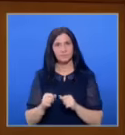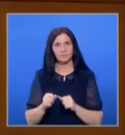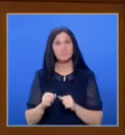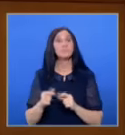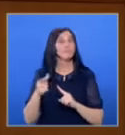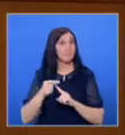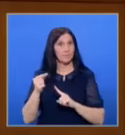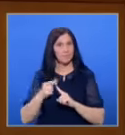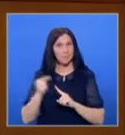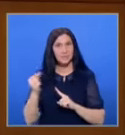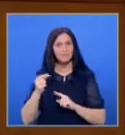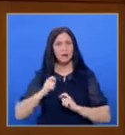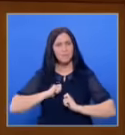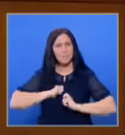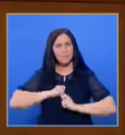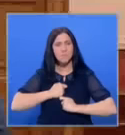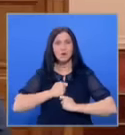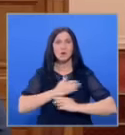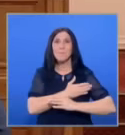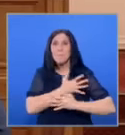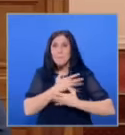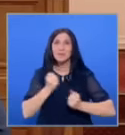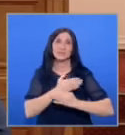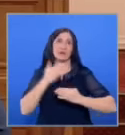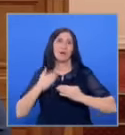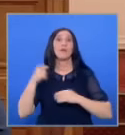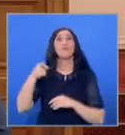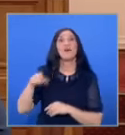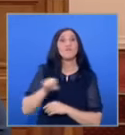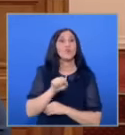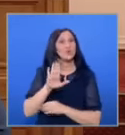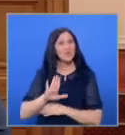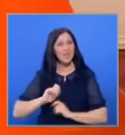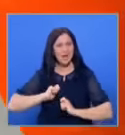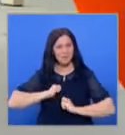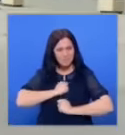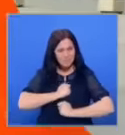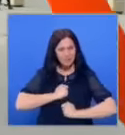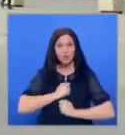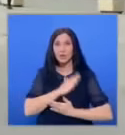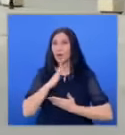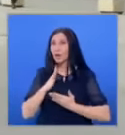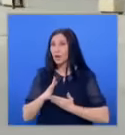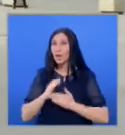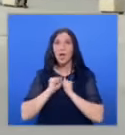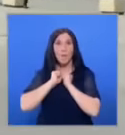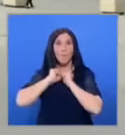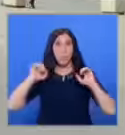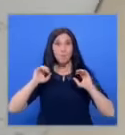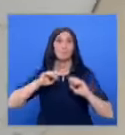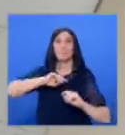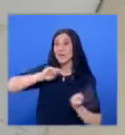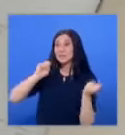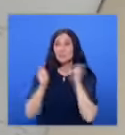на принципа мъка без край. И това води до нейния мъчителен край. Бум на смяна на